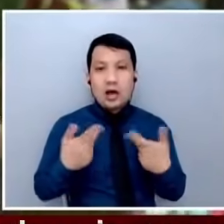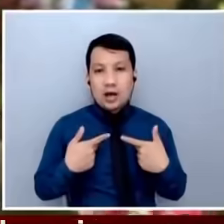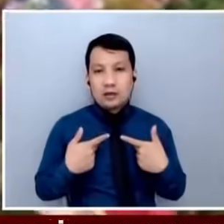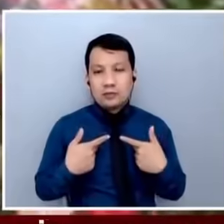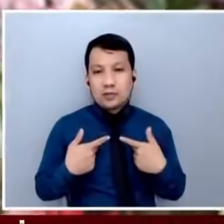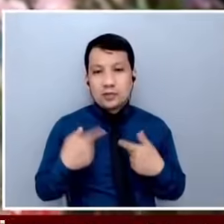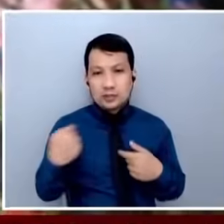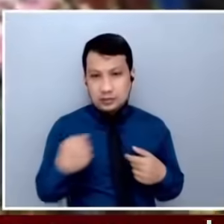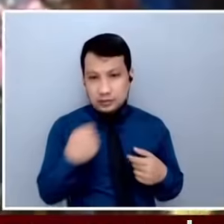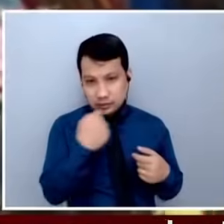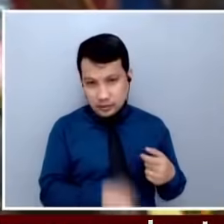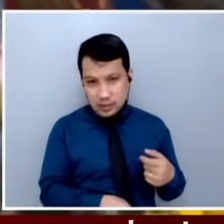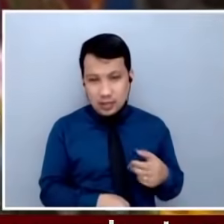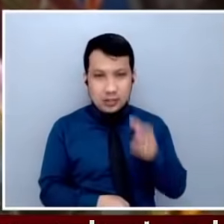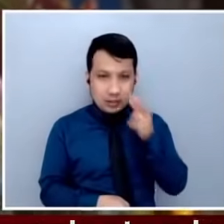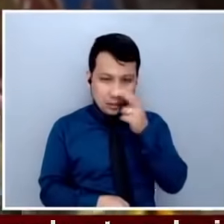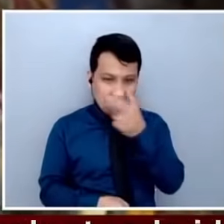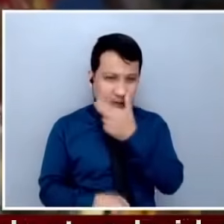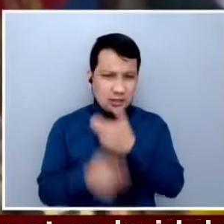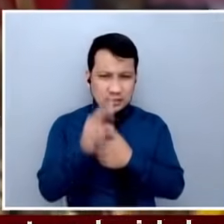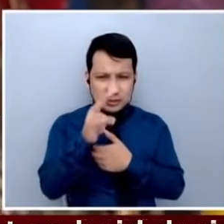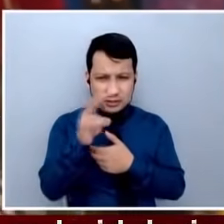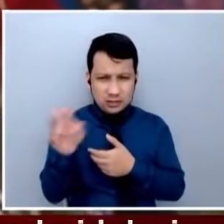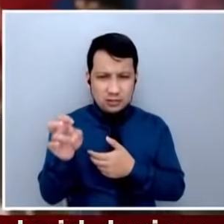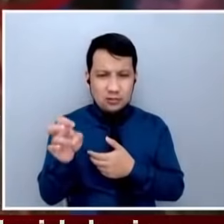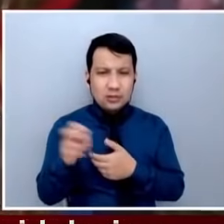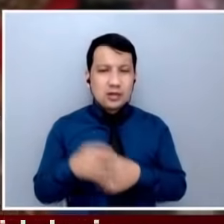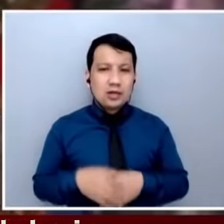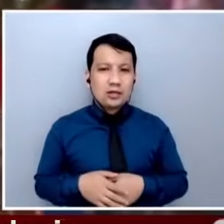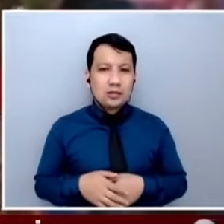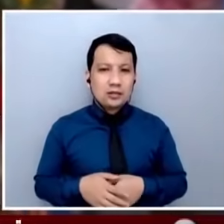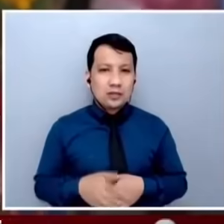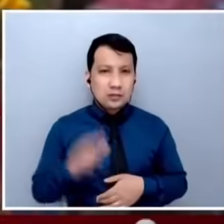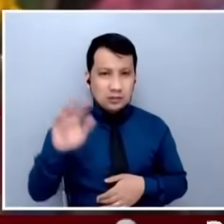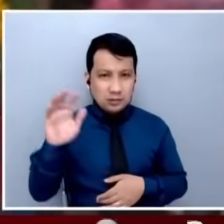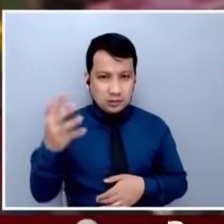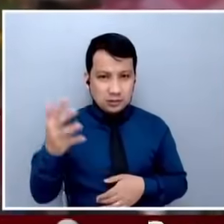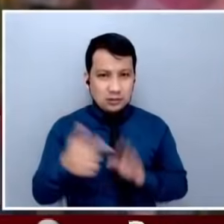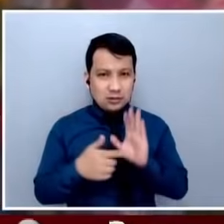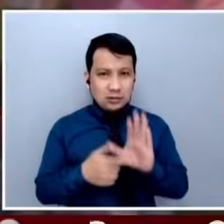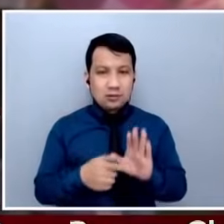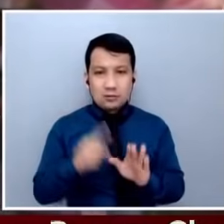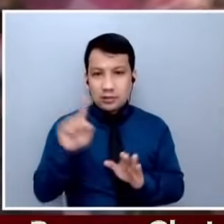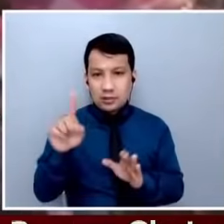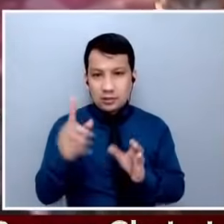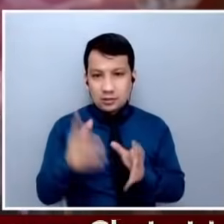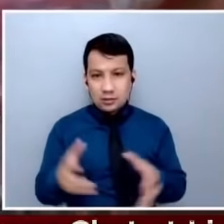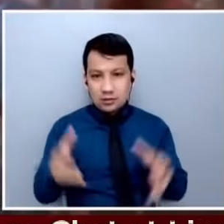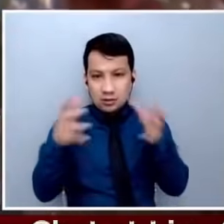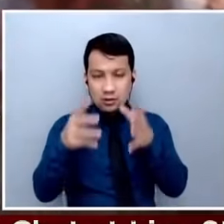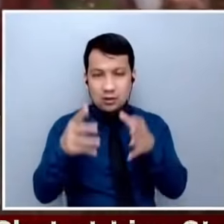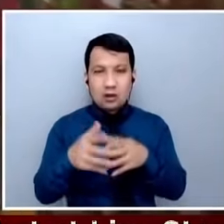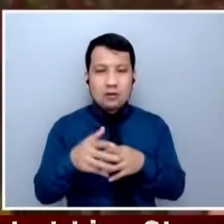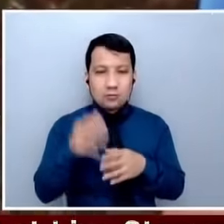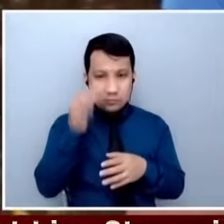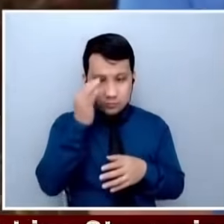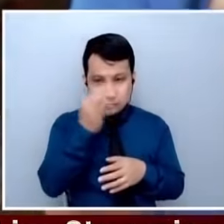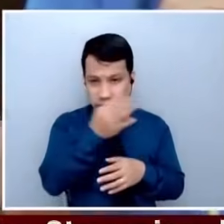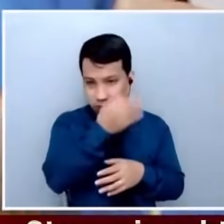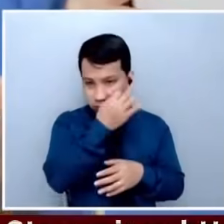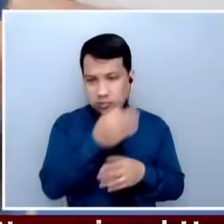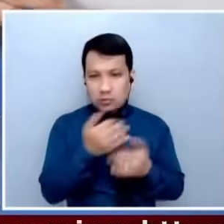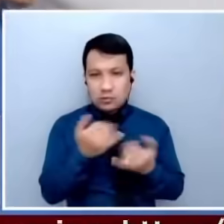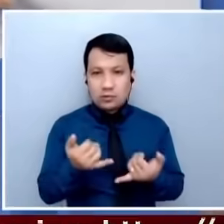Rose, 700 yan. Limang pirasong bulaklak ang isang bouquet. O, diba? Yaan